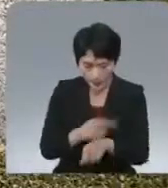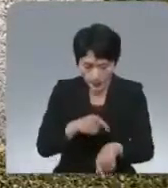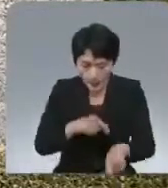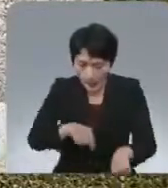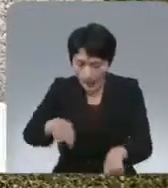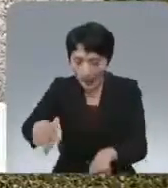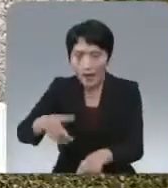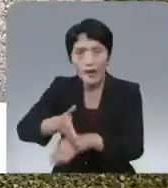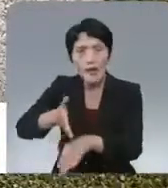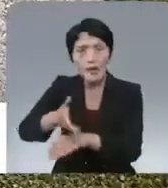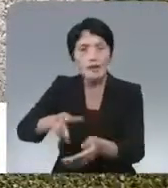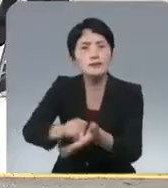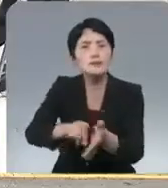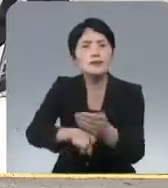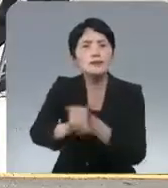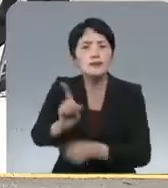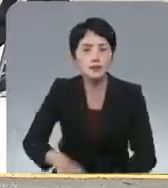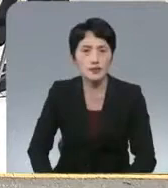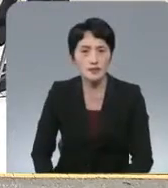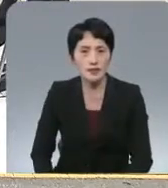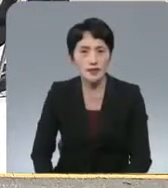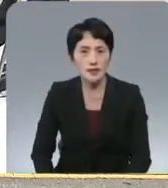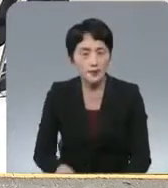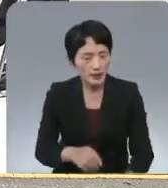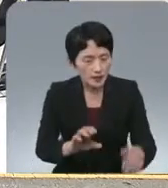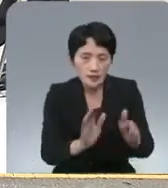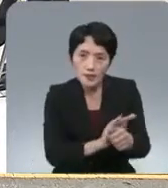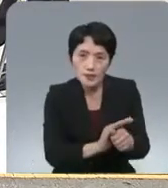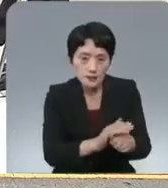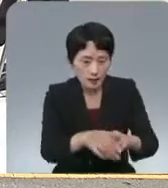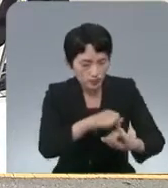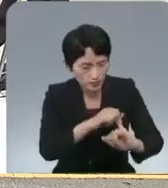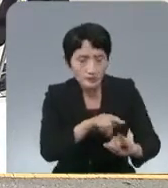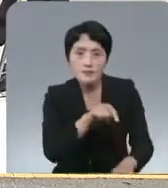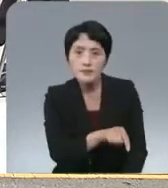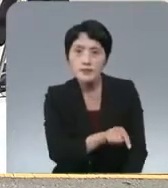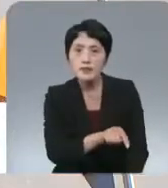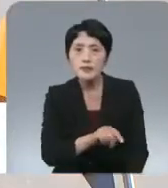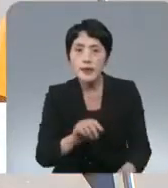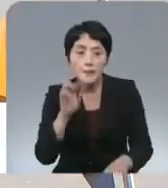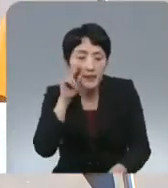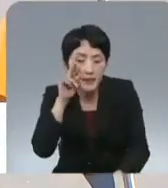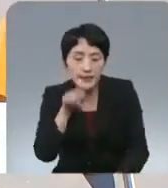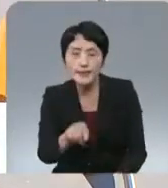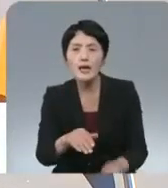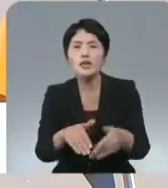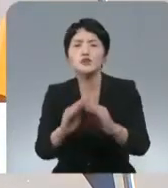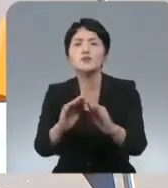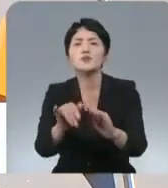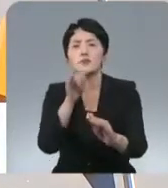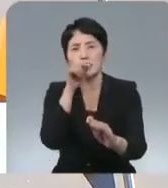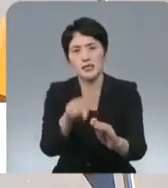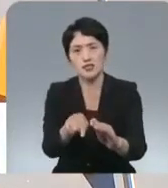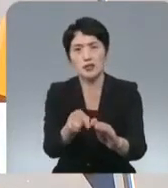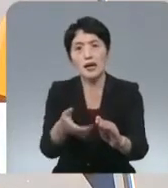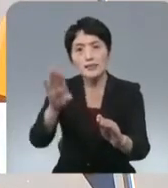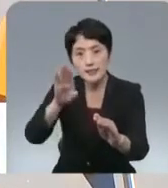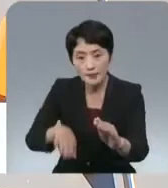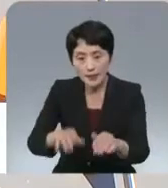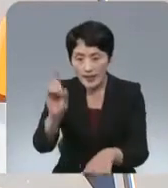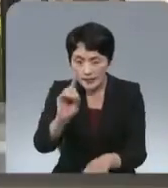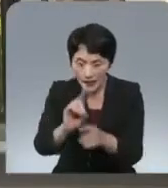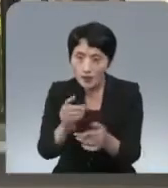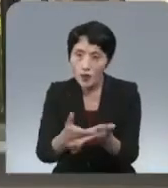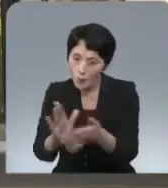директоров ранее в тот же день Компания Эски cnc на базе которой размещены серверы